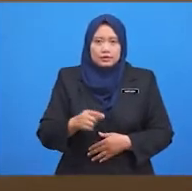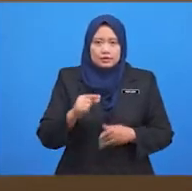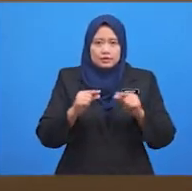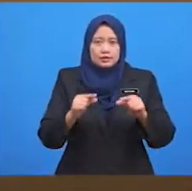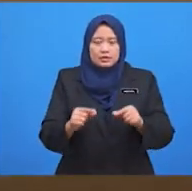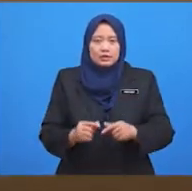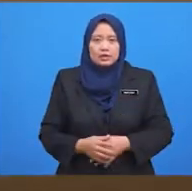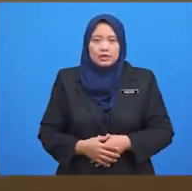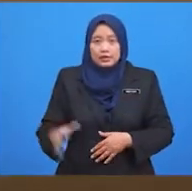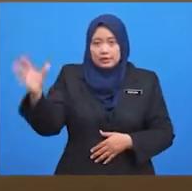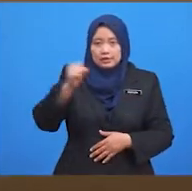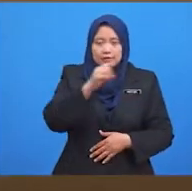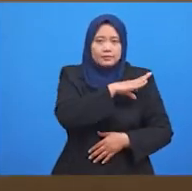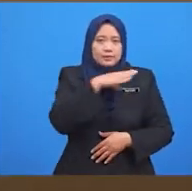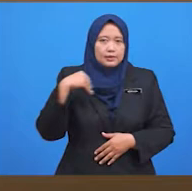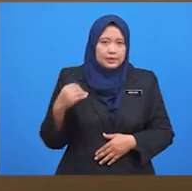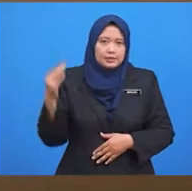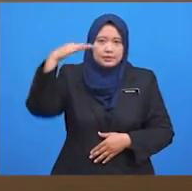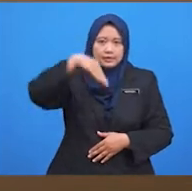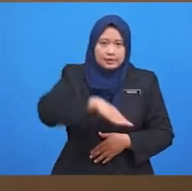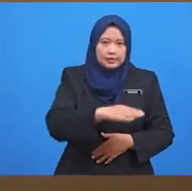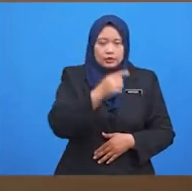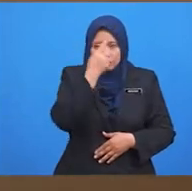dan slide bagi menguatkan otot.